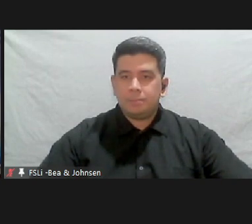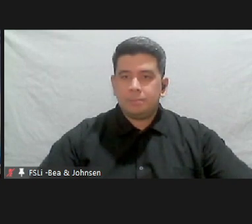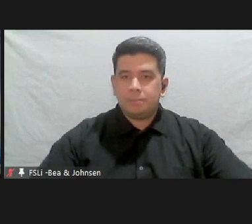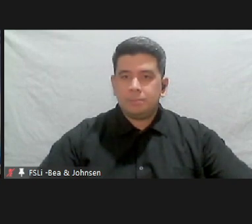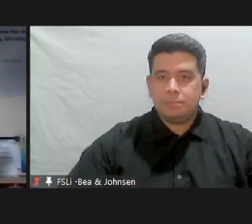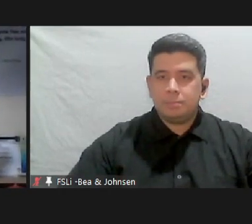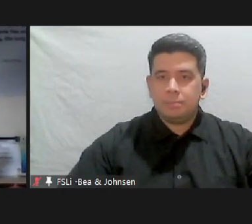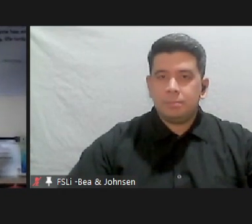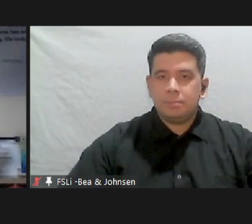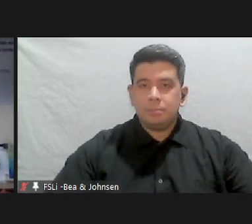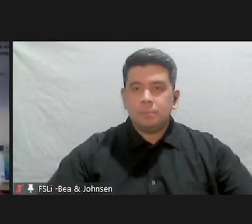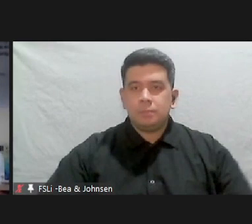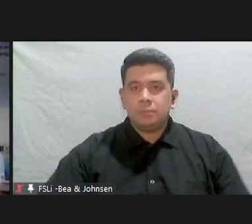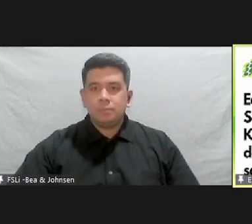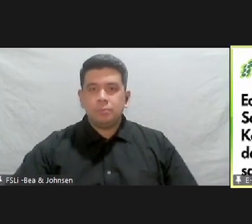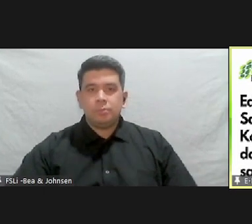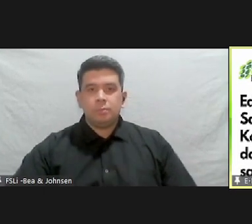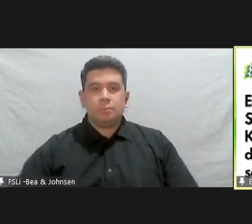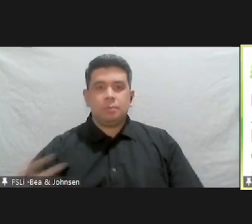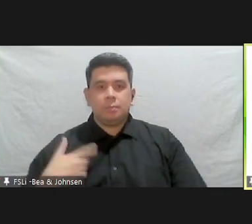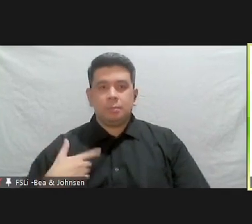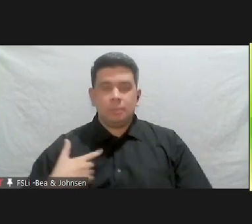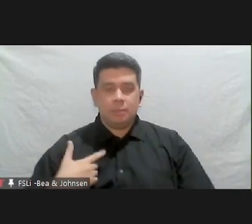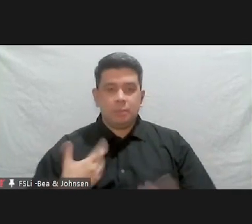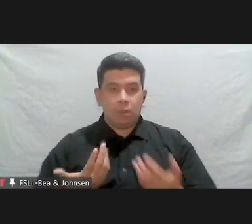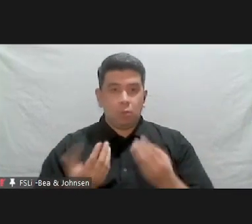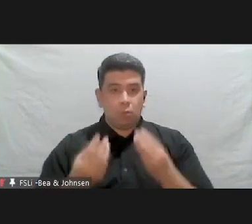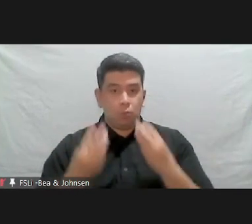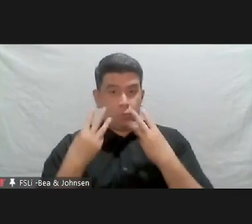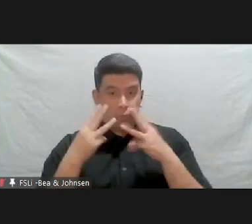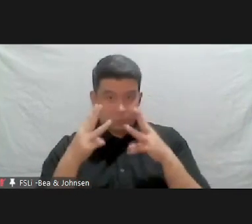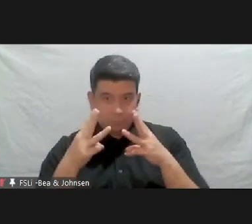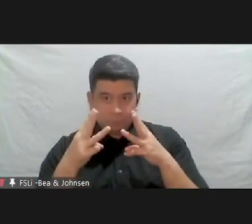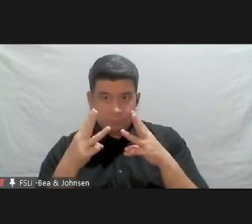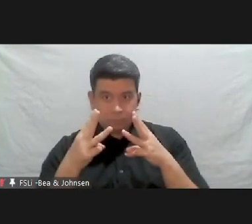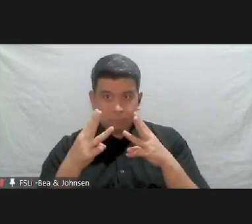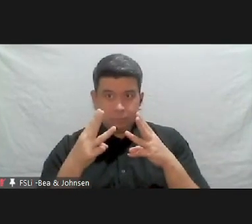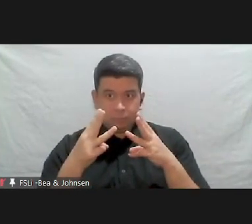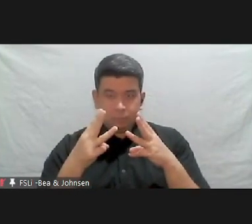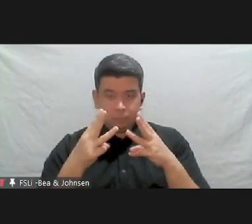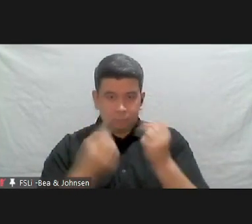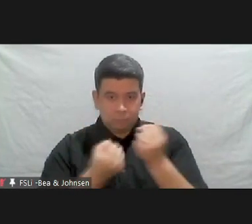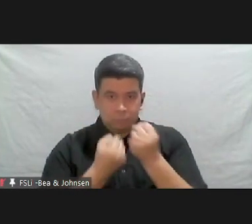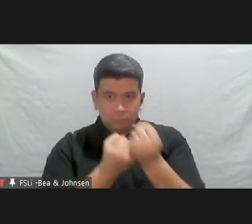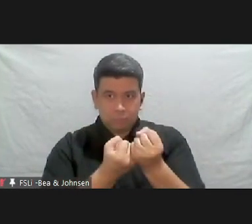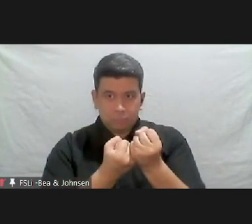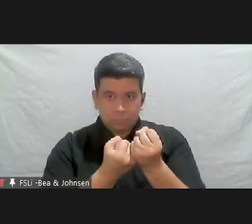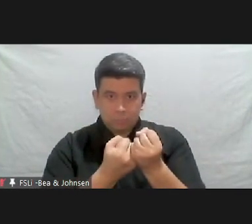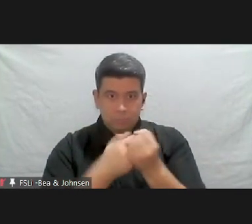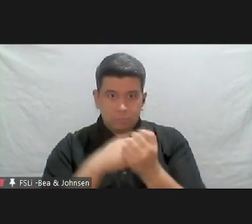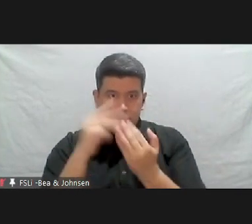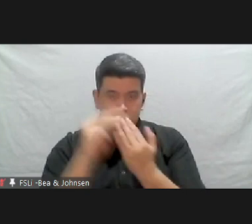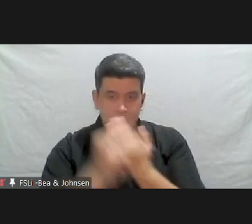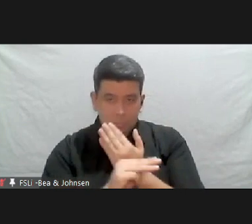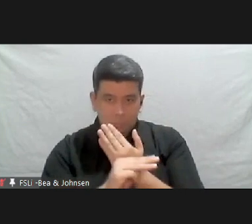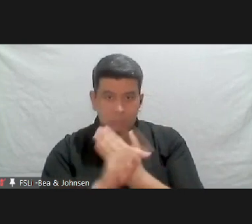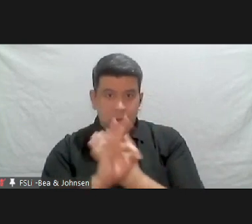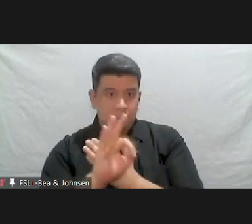ating Kalambag FB Live Program, ito po yung ating sinusuportahang FB Live Program ng